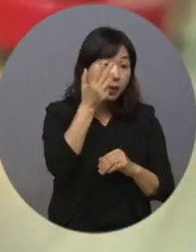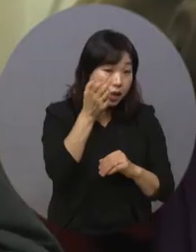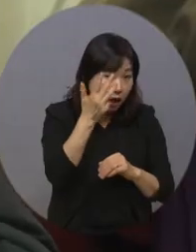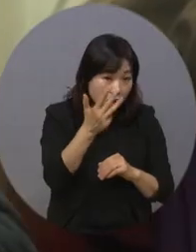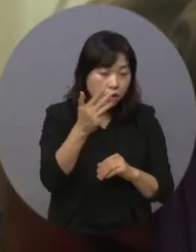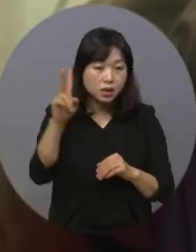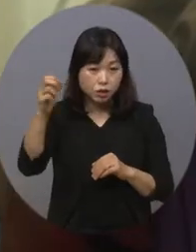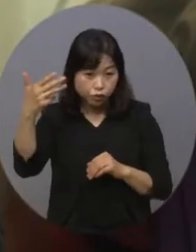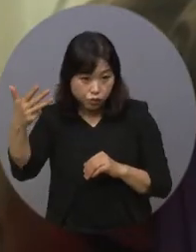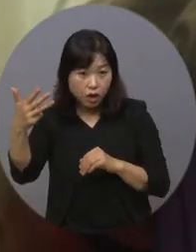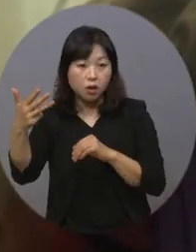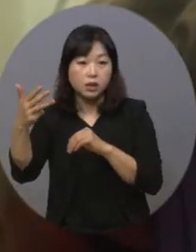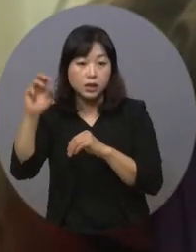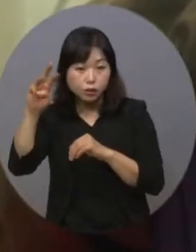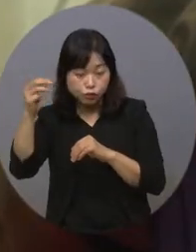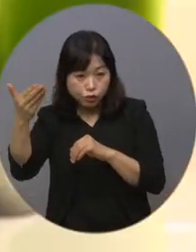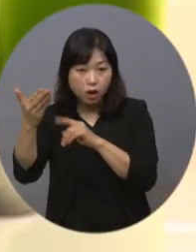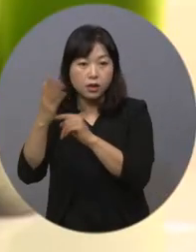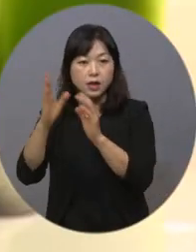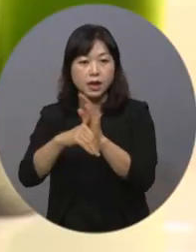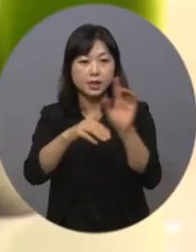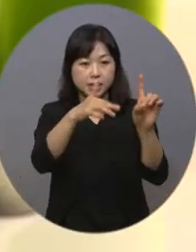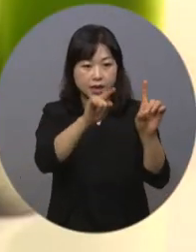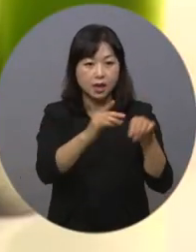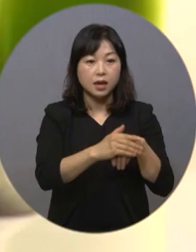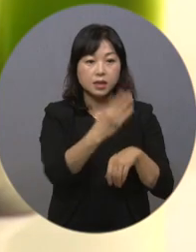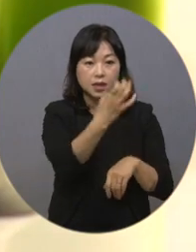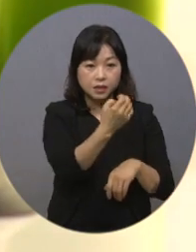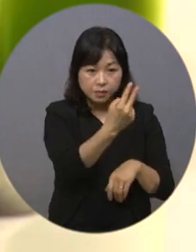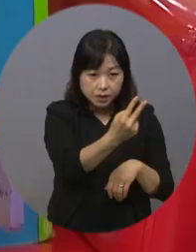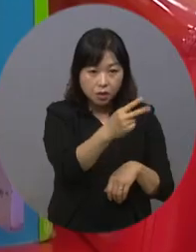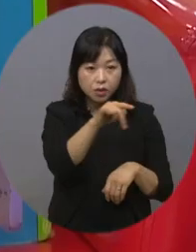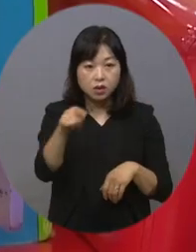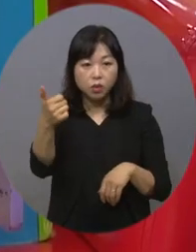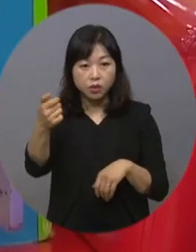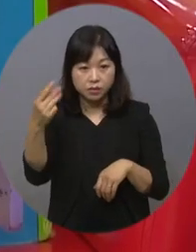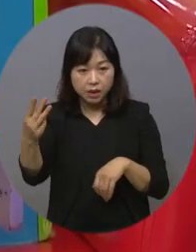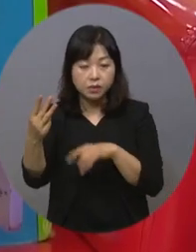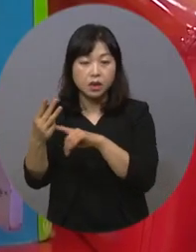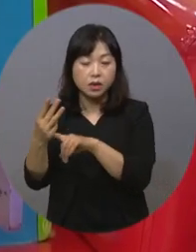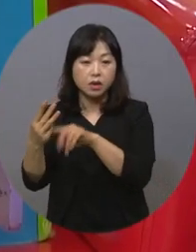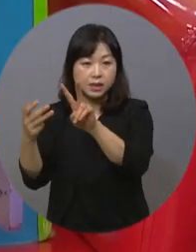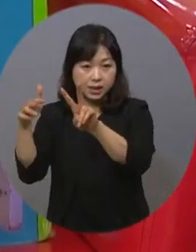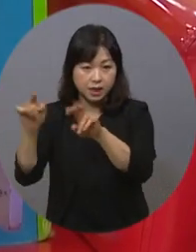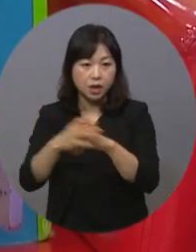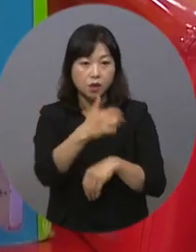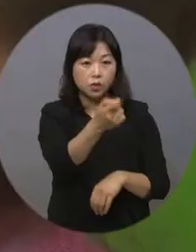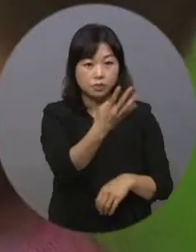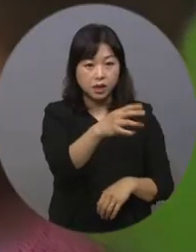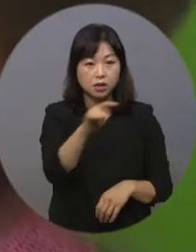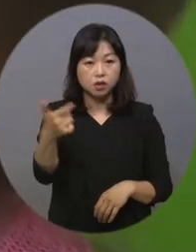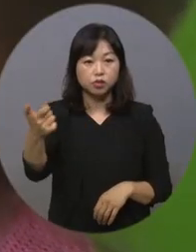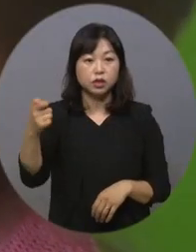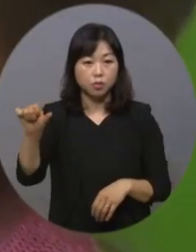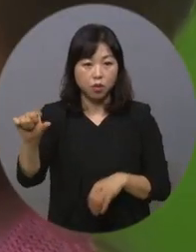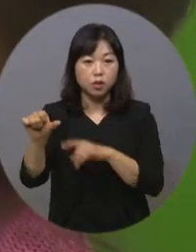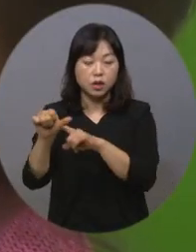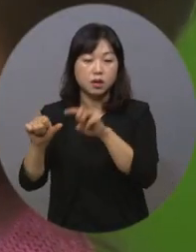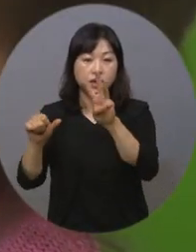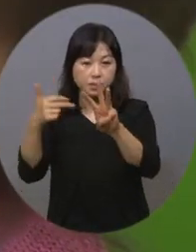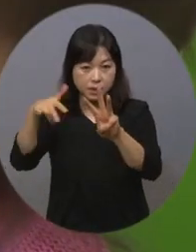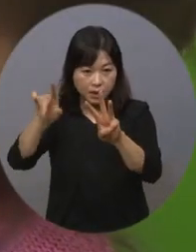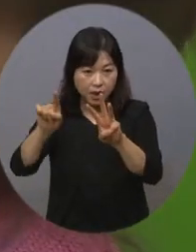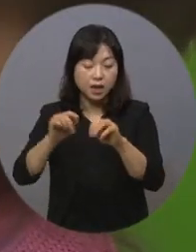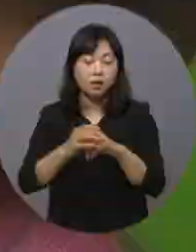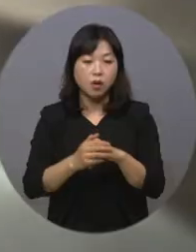1차 40 2개월에서 53 개월 사이에 2차 54개 5 레서 65 개월 사이에 3차 구강